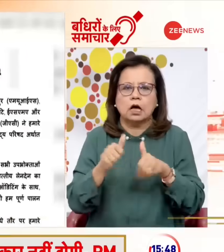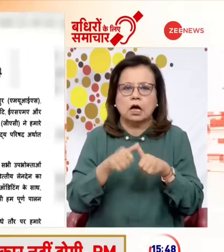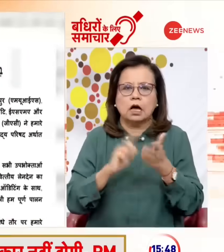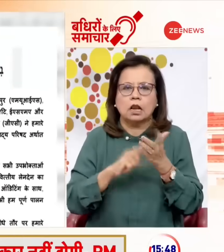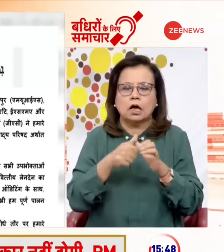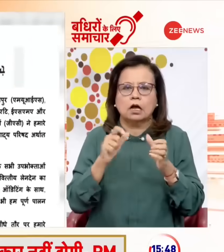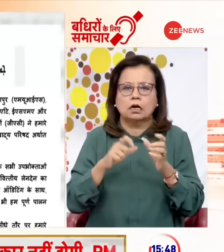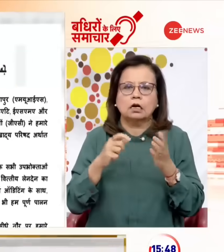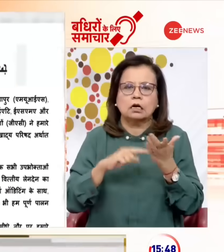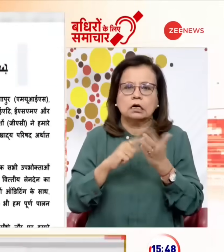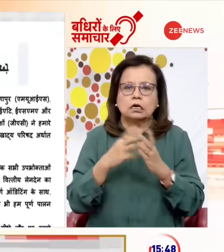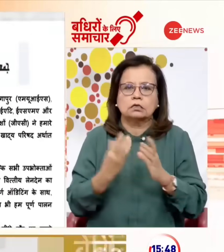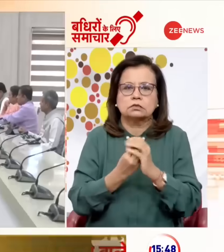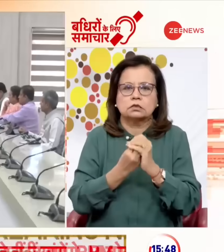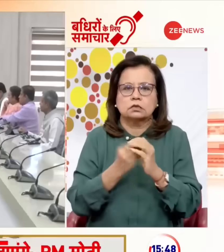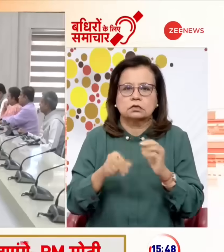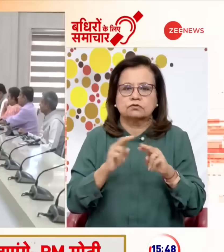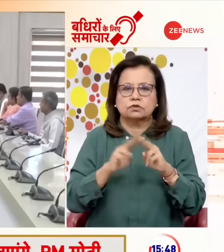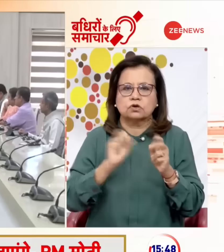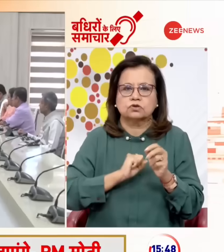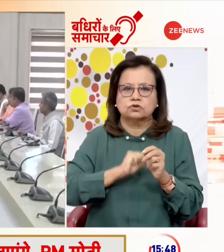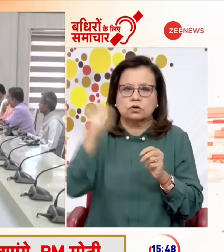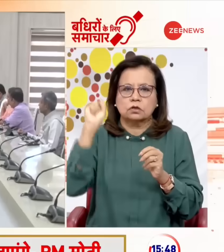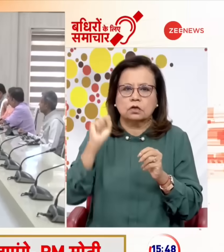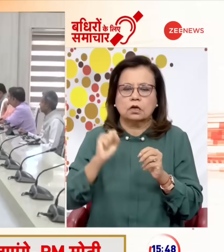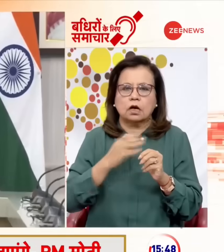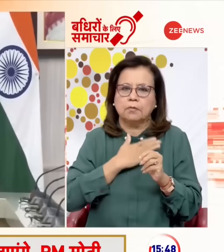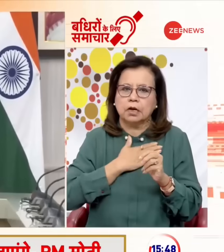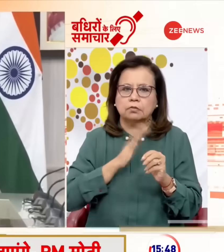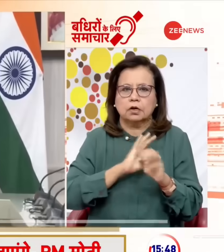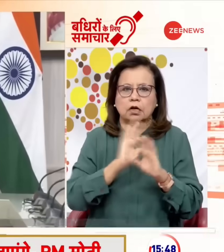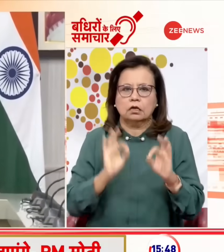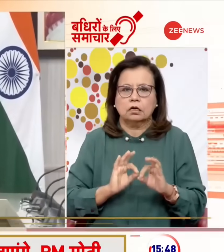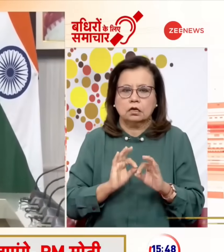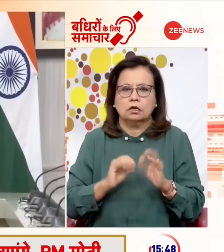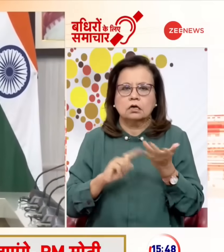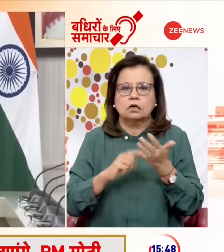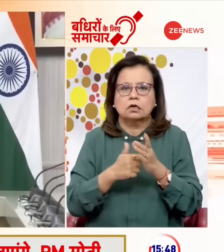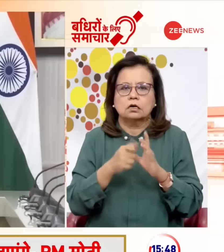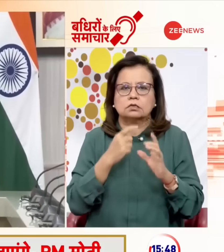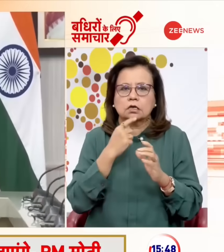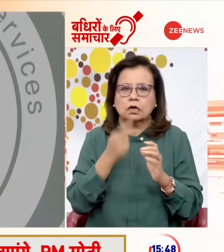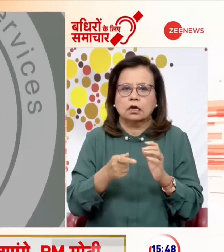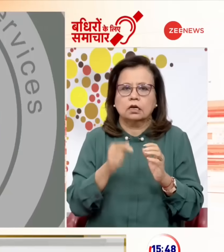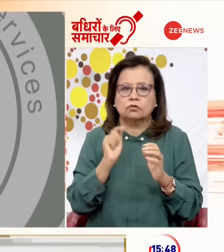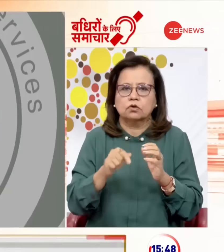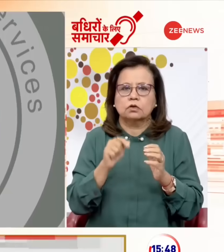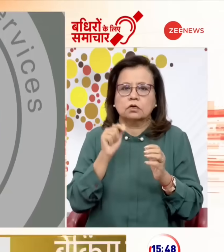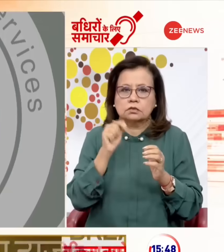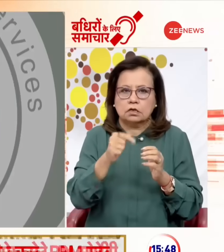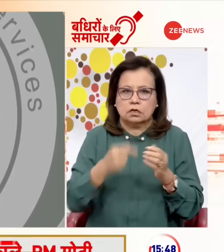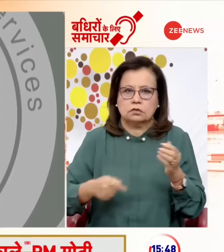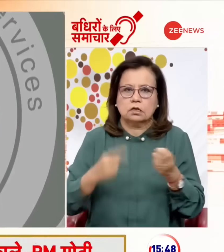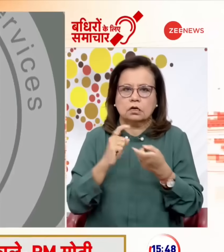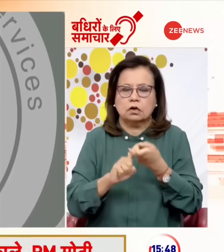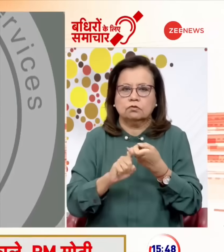हलाल ट्रस्ट ने इस फैसले को चुनौती देने का मन बना लिया है। ट्रस्ट का कहना है कि वो